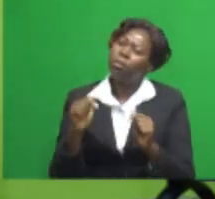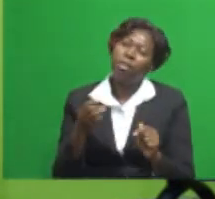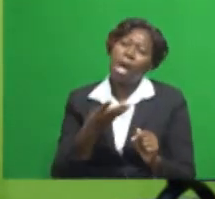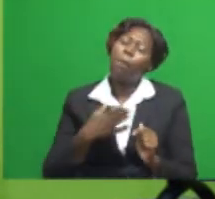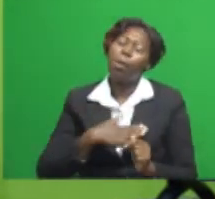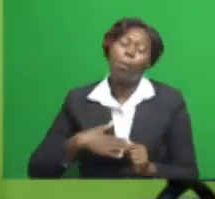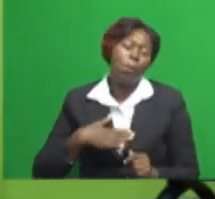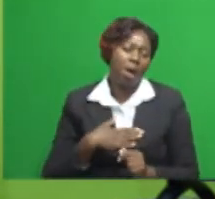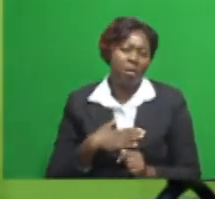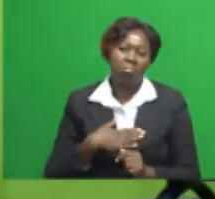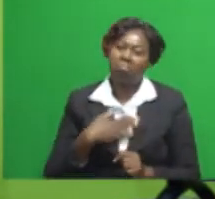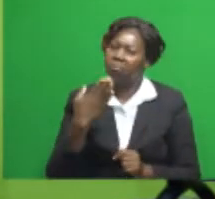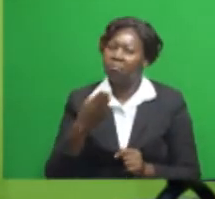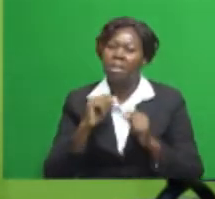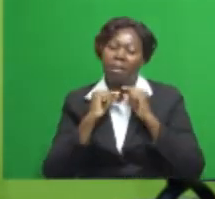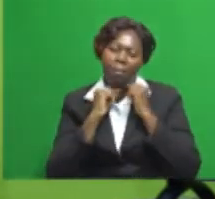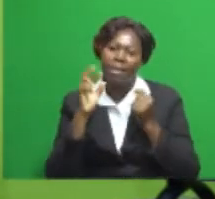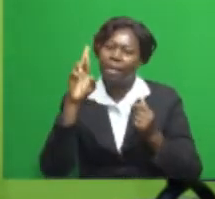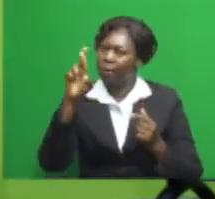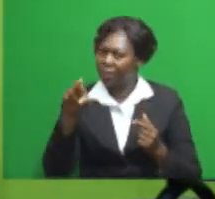kuti zvidzidzo zvedu